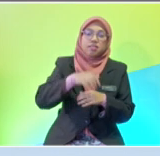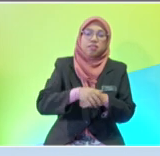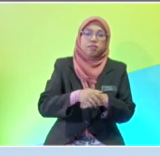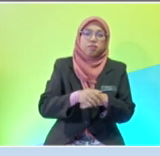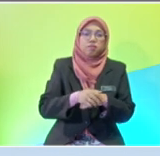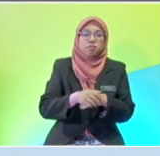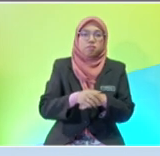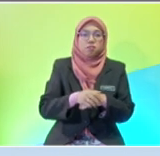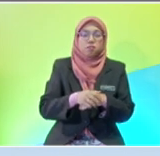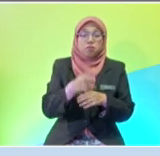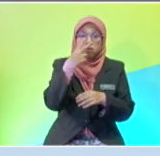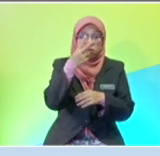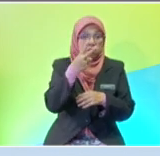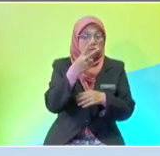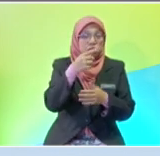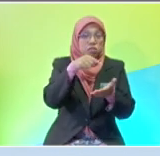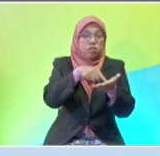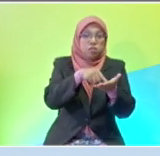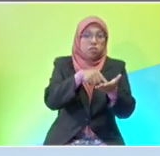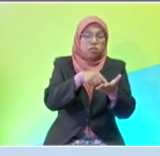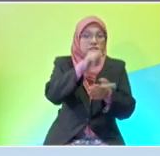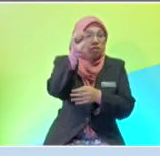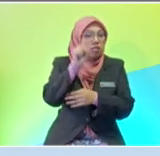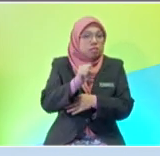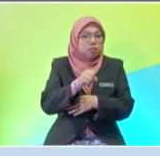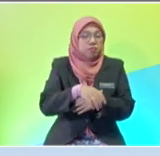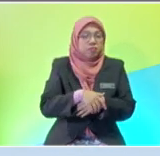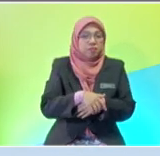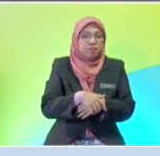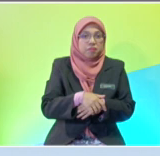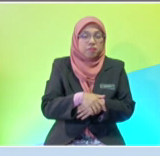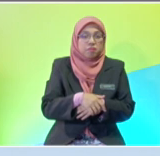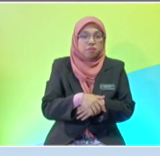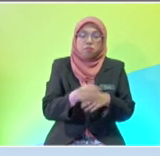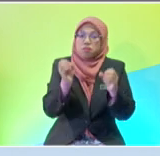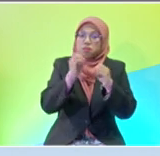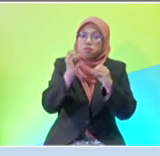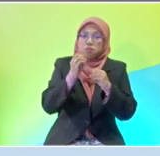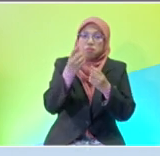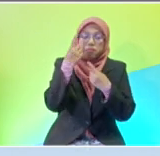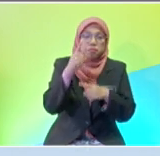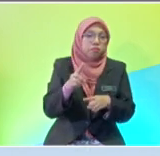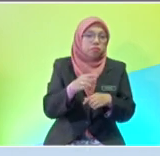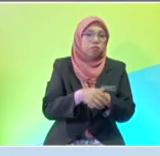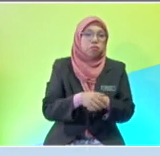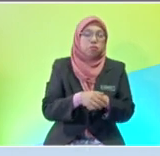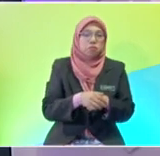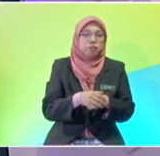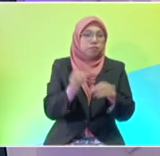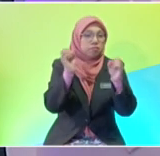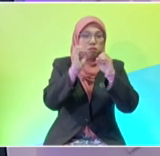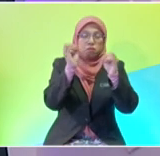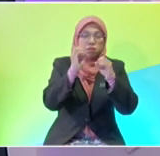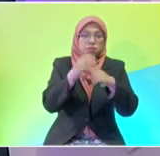kalau kita lihat di sini soalan tadi tidak ada Butiran belanja perbaikan premis tidak ada